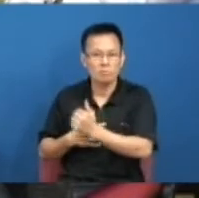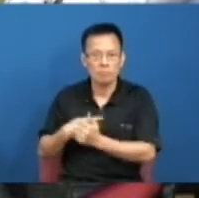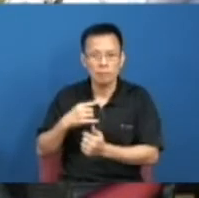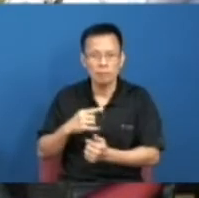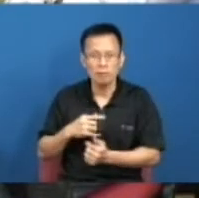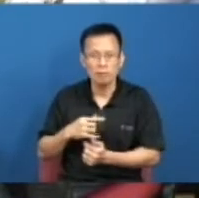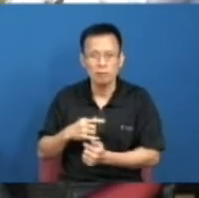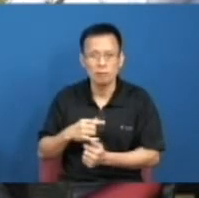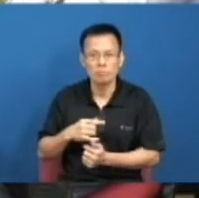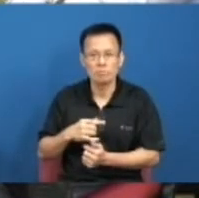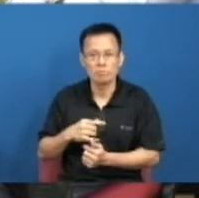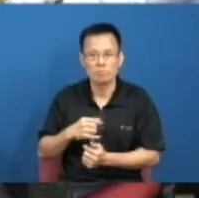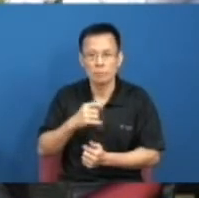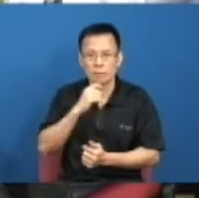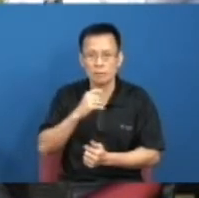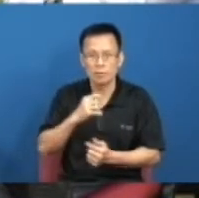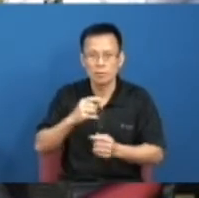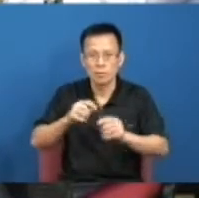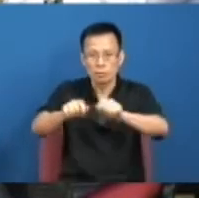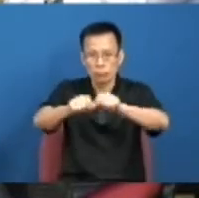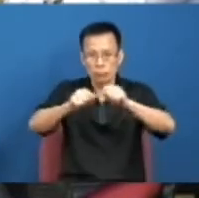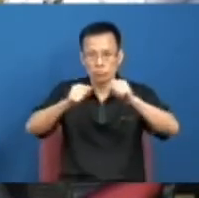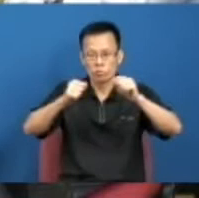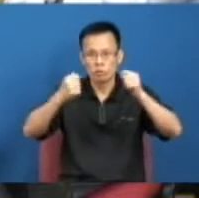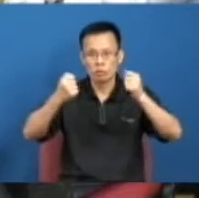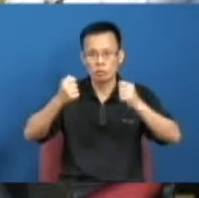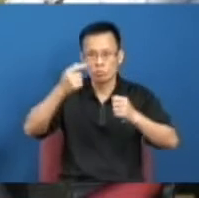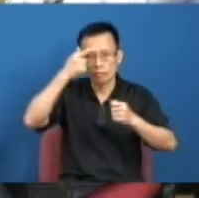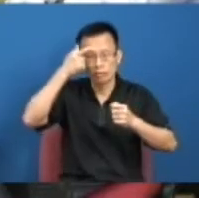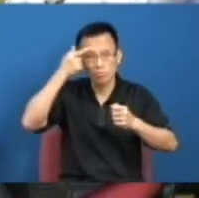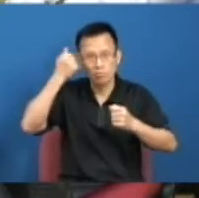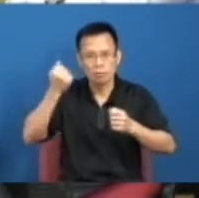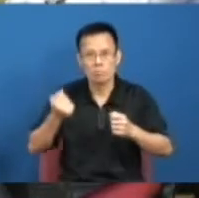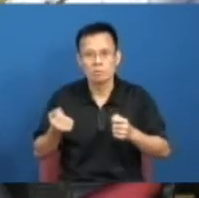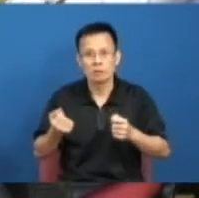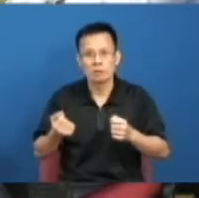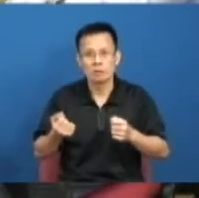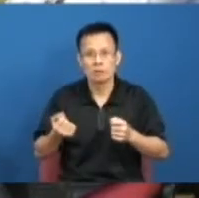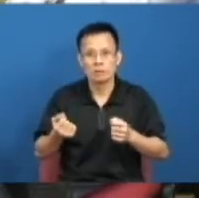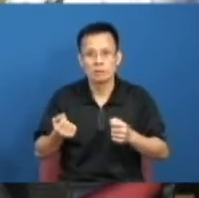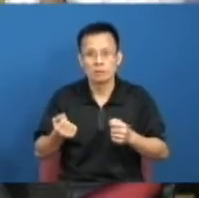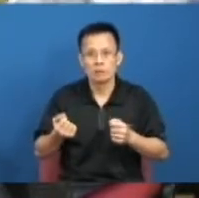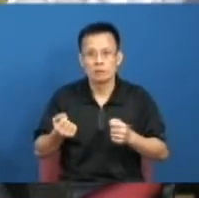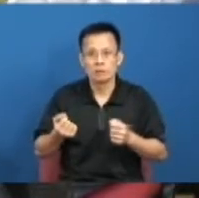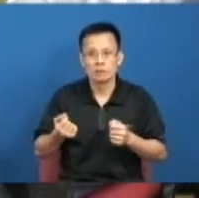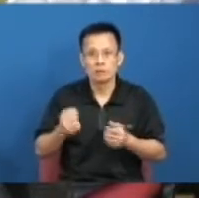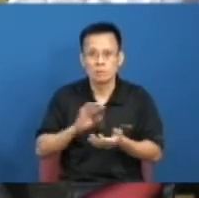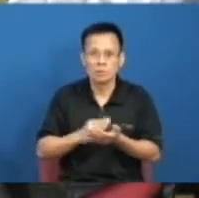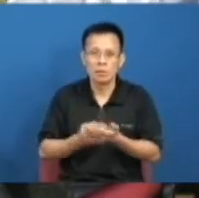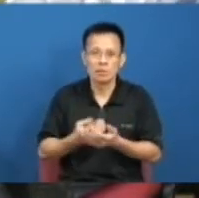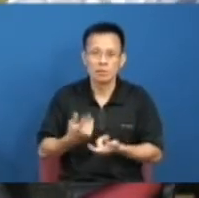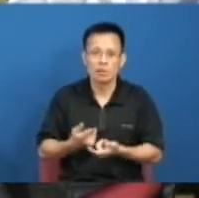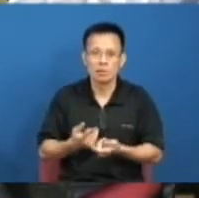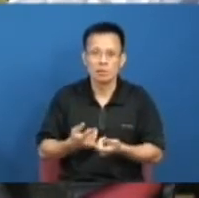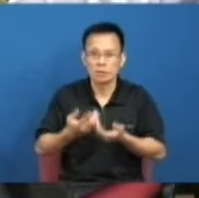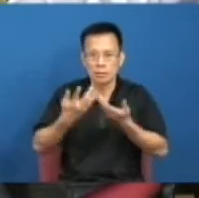潔咧，就係即係有條窗眉啊，條窗眉咧真係。即係遠勝過好多嘢，不過可能咧有時啲現代化建